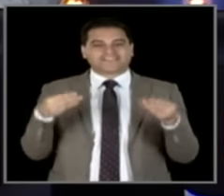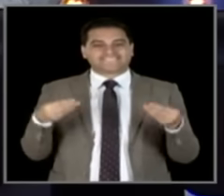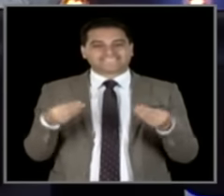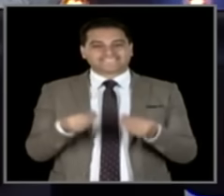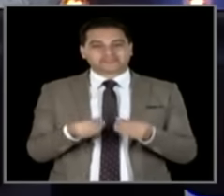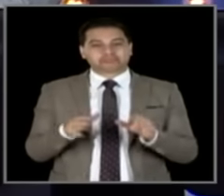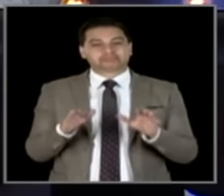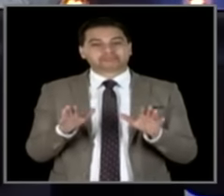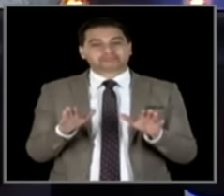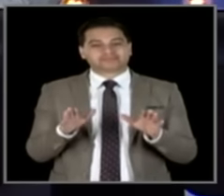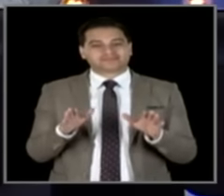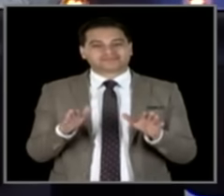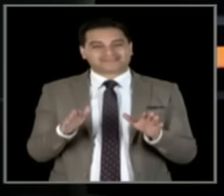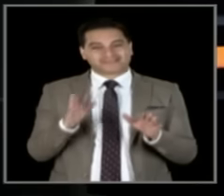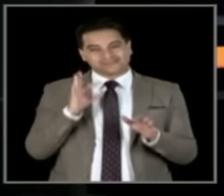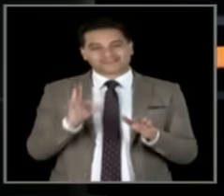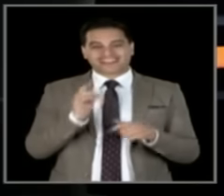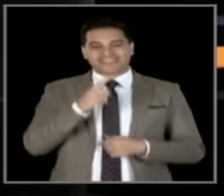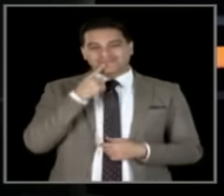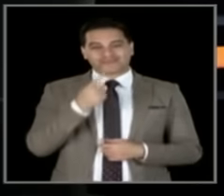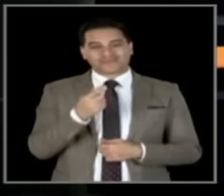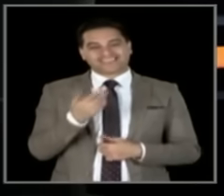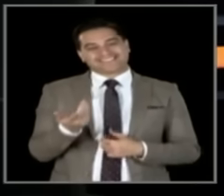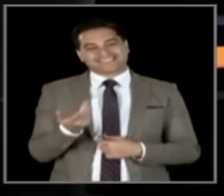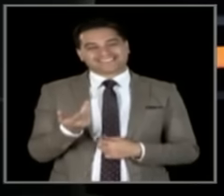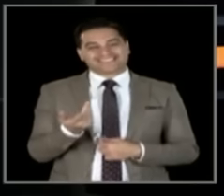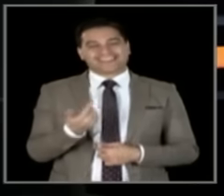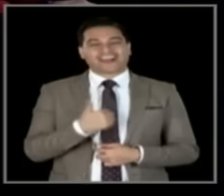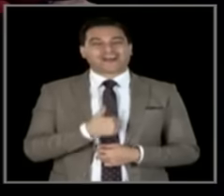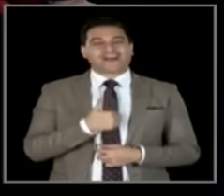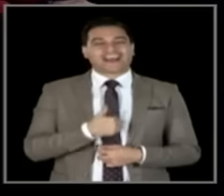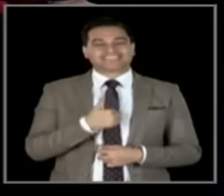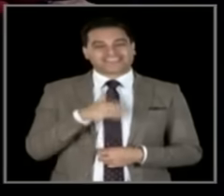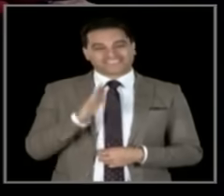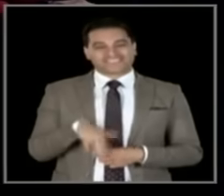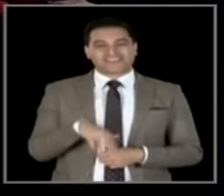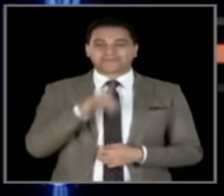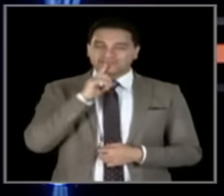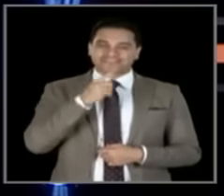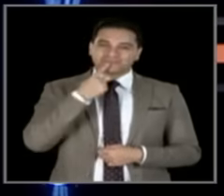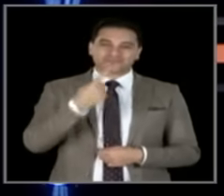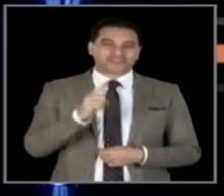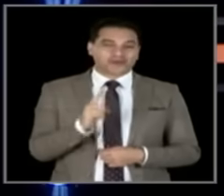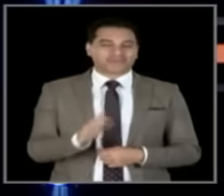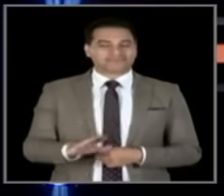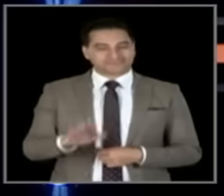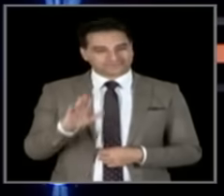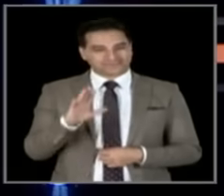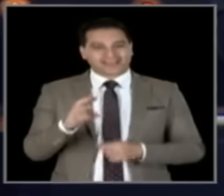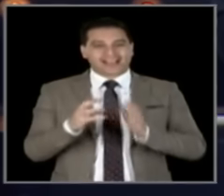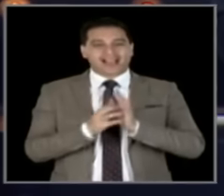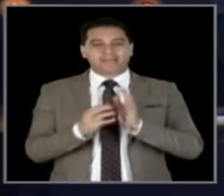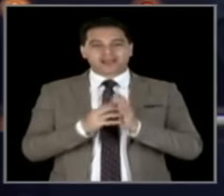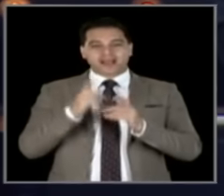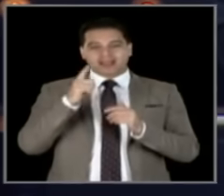طار؟ بس مش لازم نقول يعني في، يعني جوانا في طار بس كده. تمام. جامعه